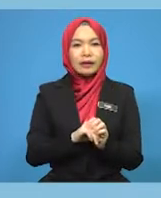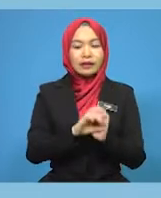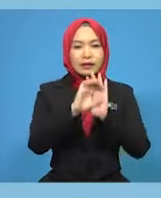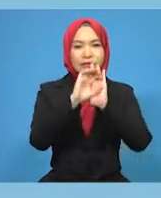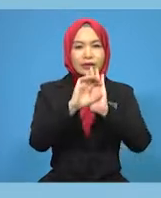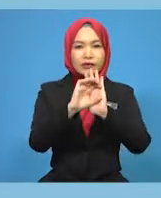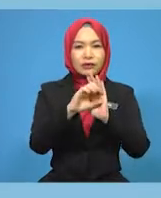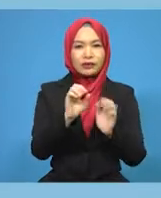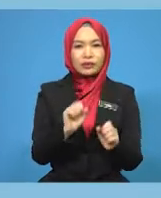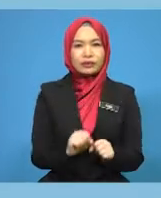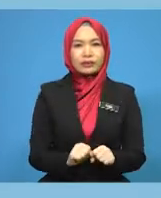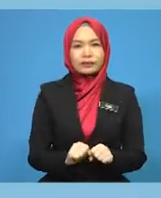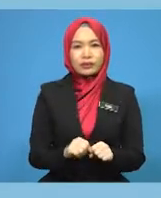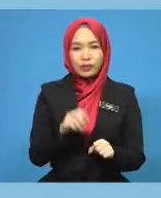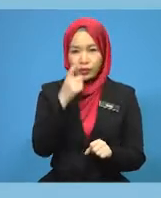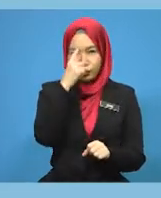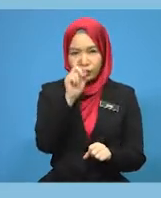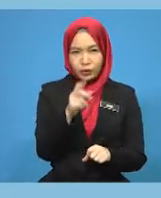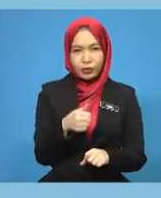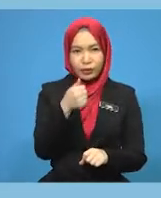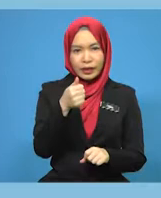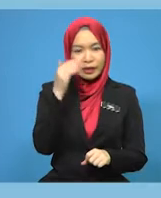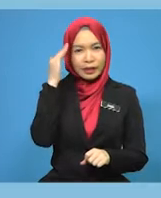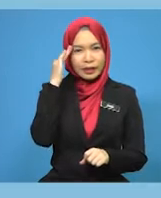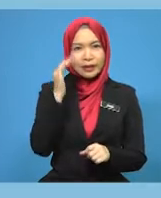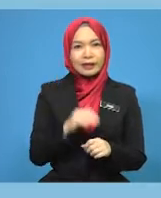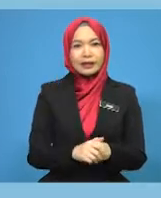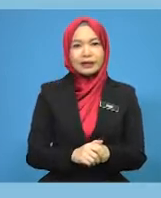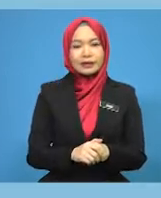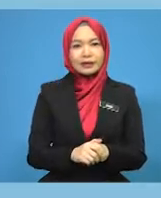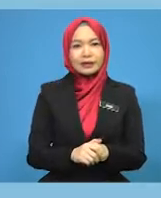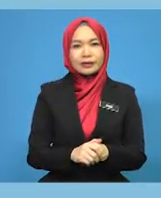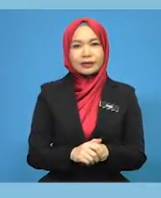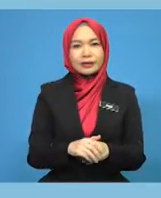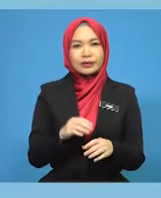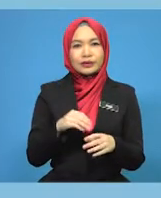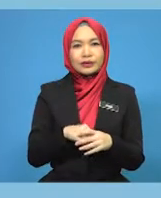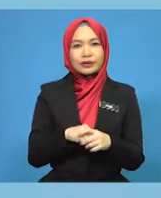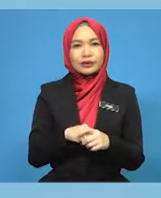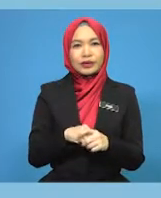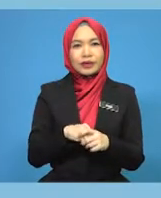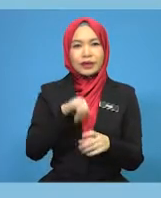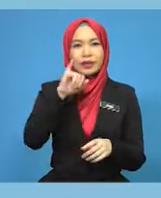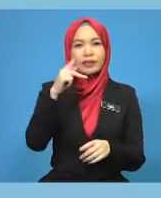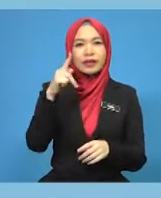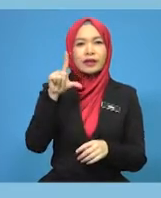dan lebih tahulah. Okey. Seterusnya adalah dalam bidang pengiklanan ataupun advertising.